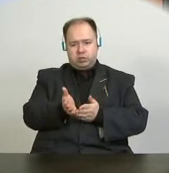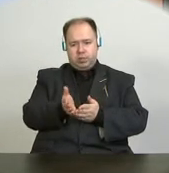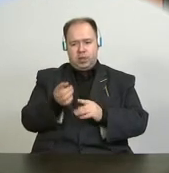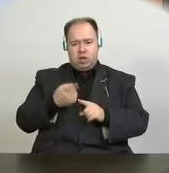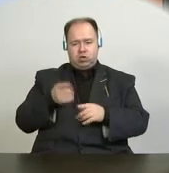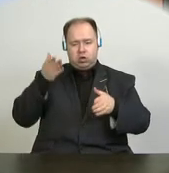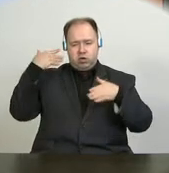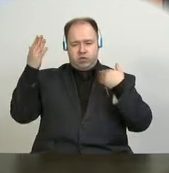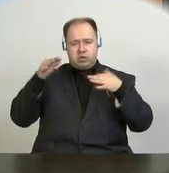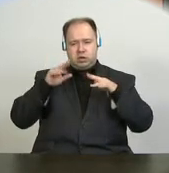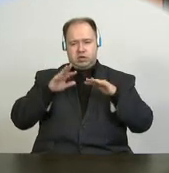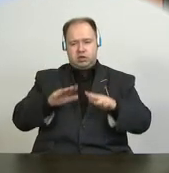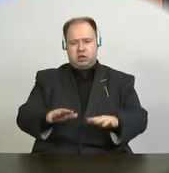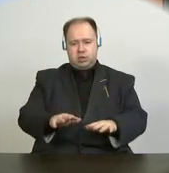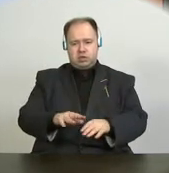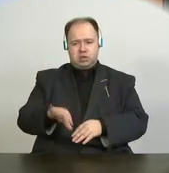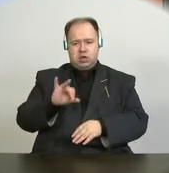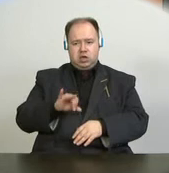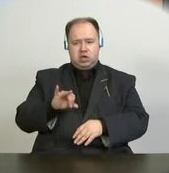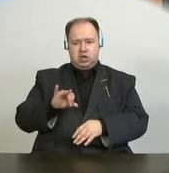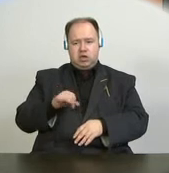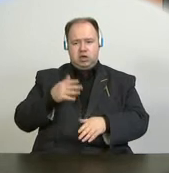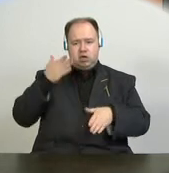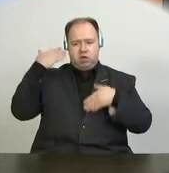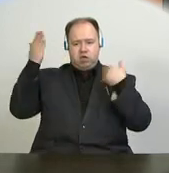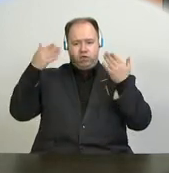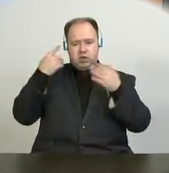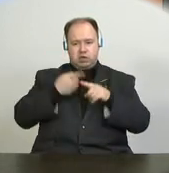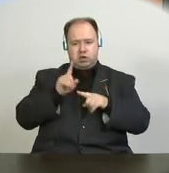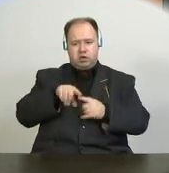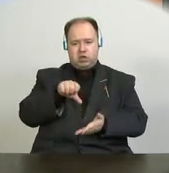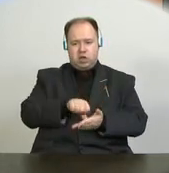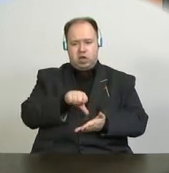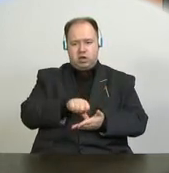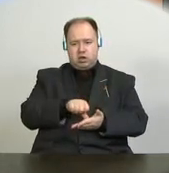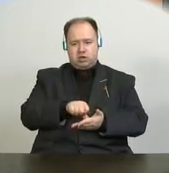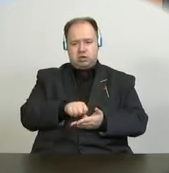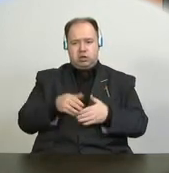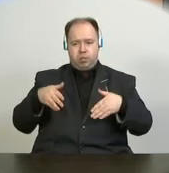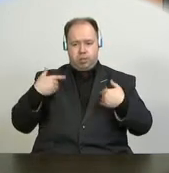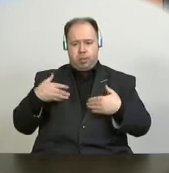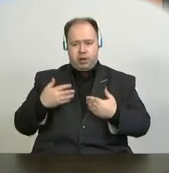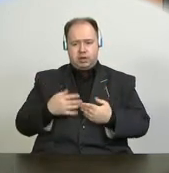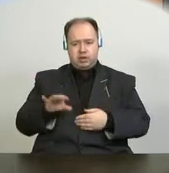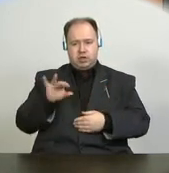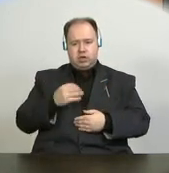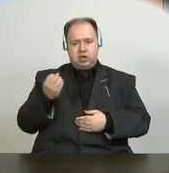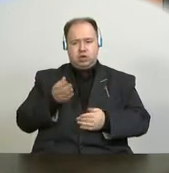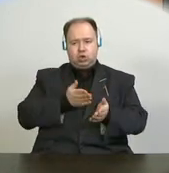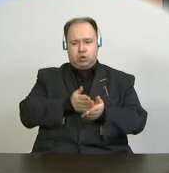весело заниматься и очень весело в это играть и очень полезно интересно еще одно из